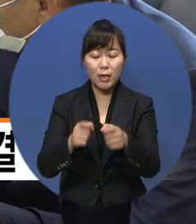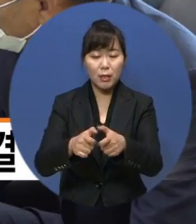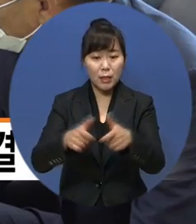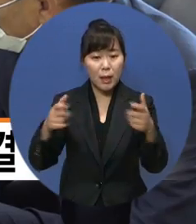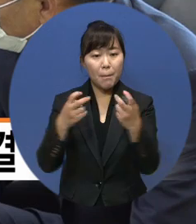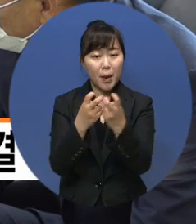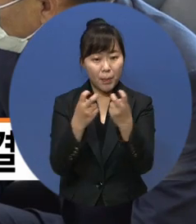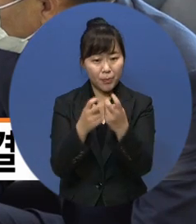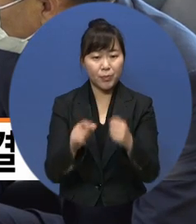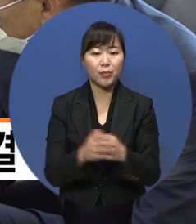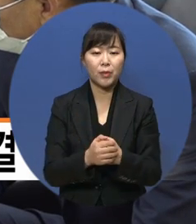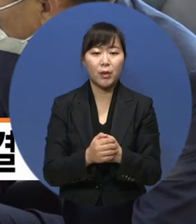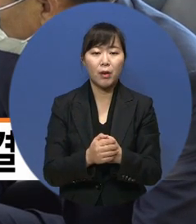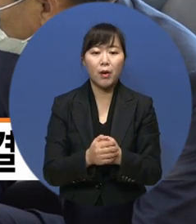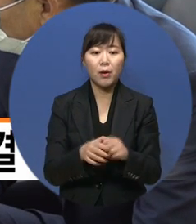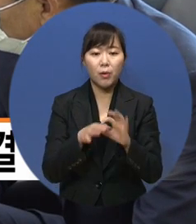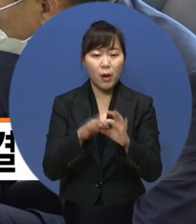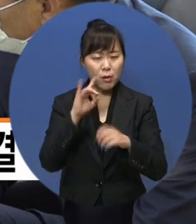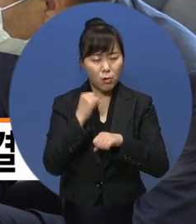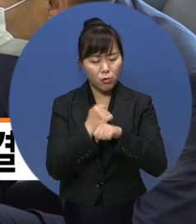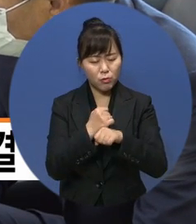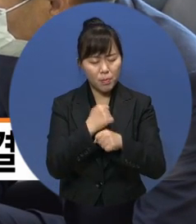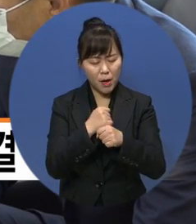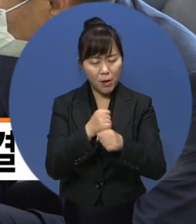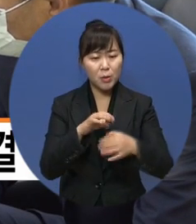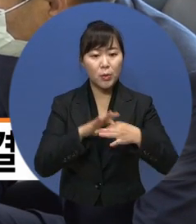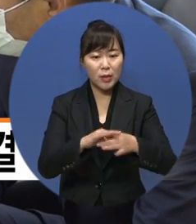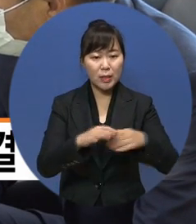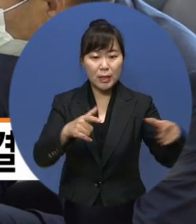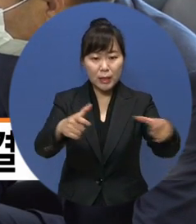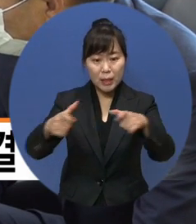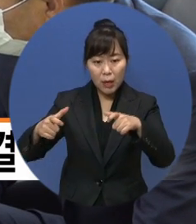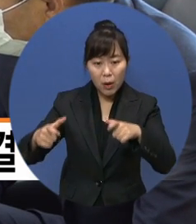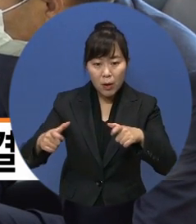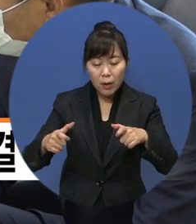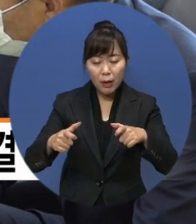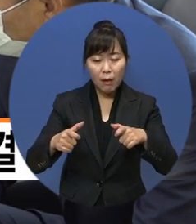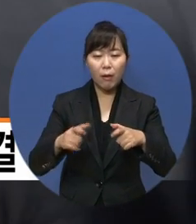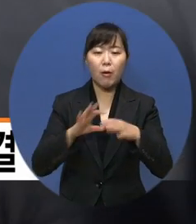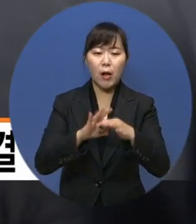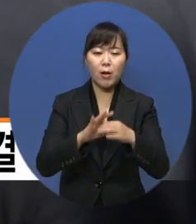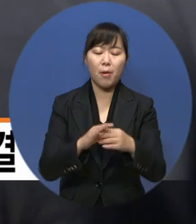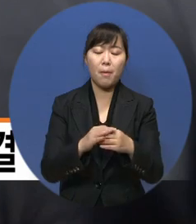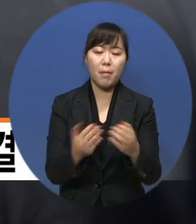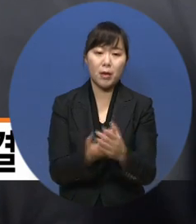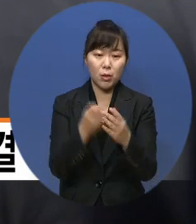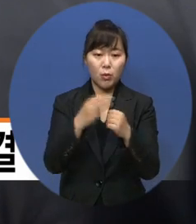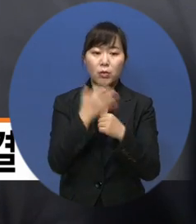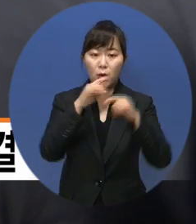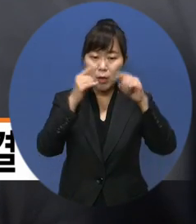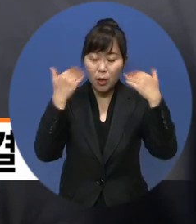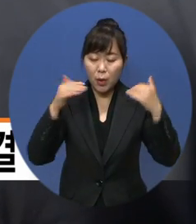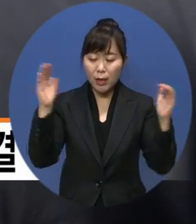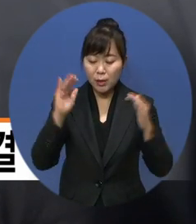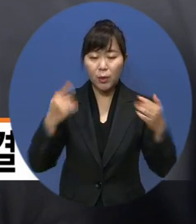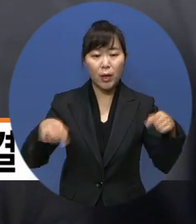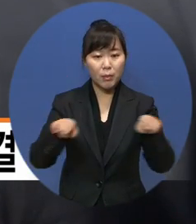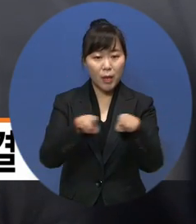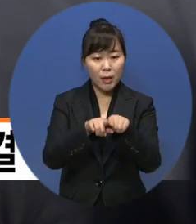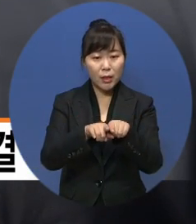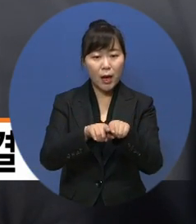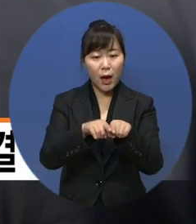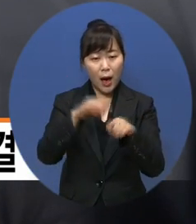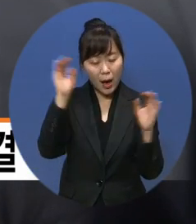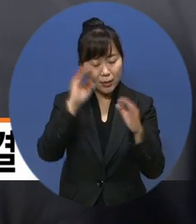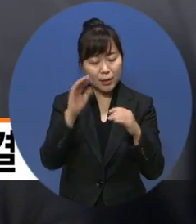협약으로 광양시는 산림자원 연구개발 등을 통한 지역 임원 발전은 물론 서울대학교 학생들과 함께하는 청소년